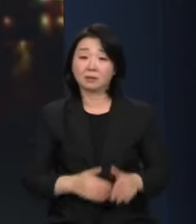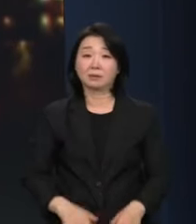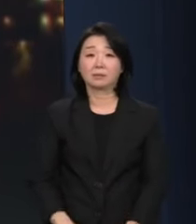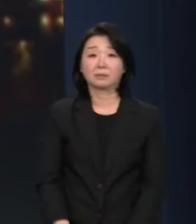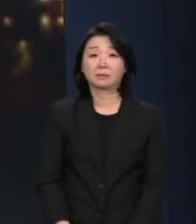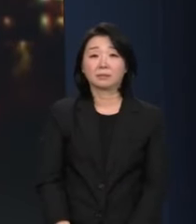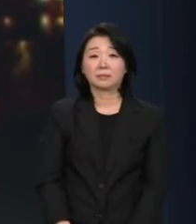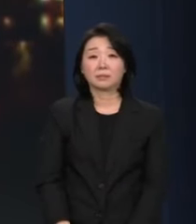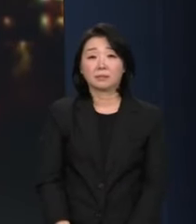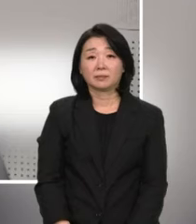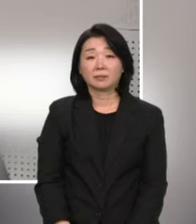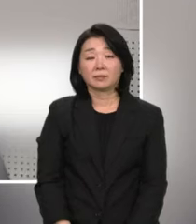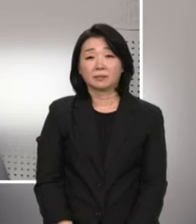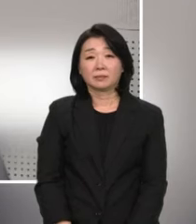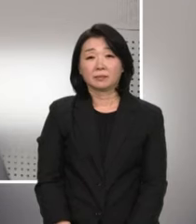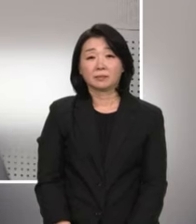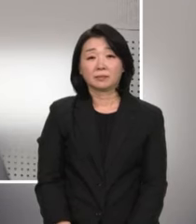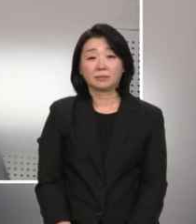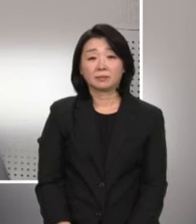가시죠. 네.